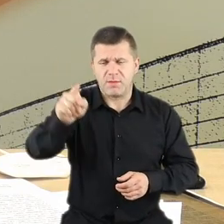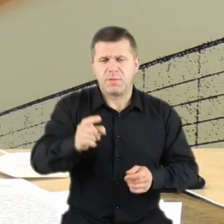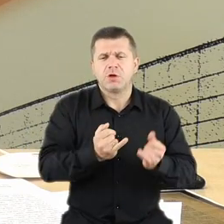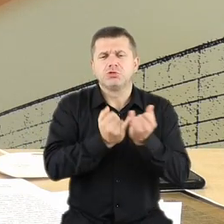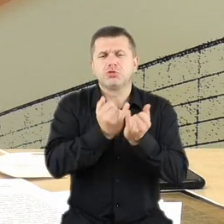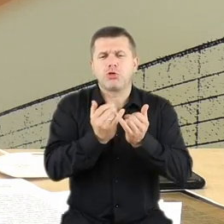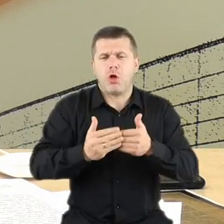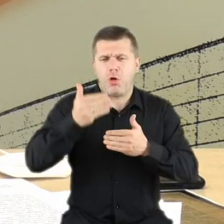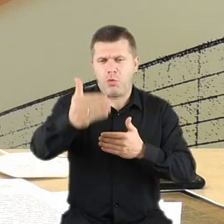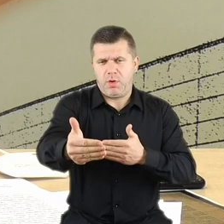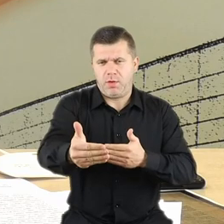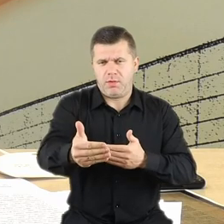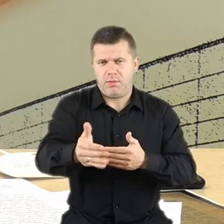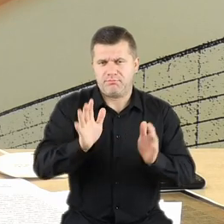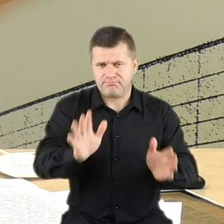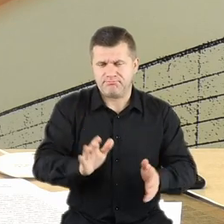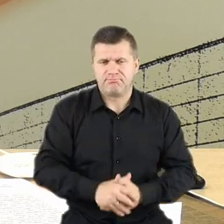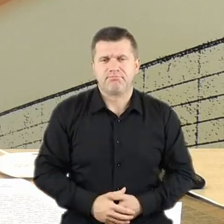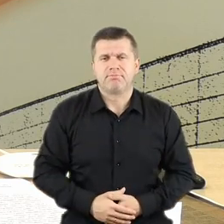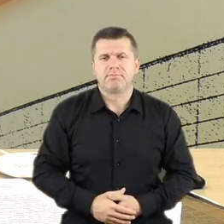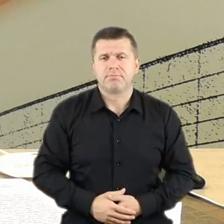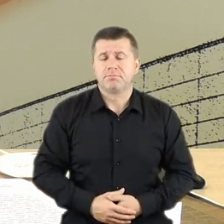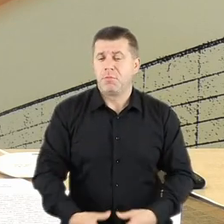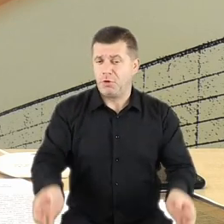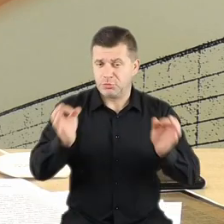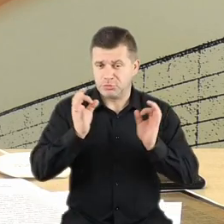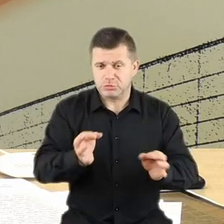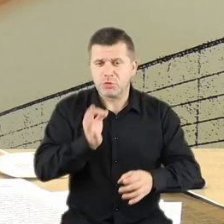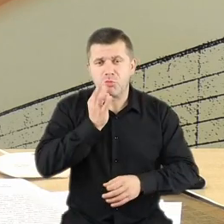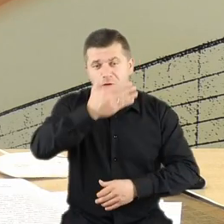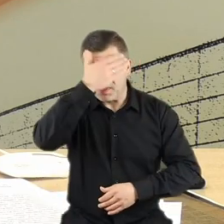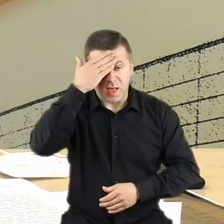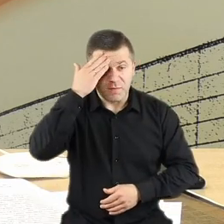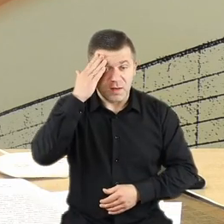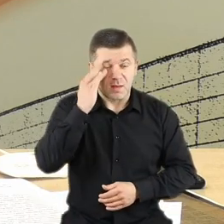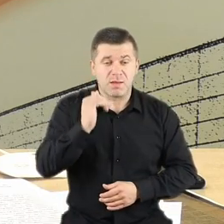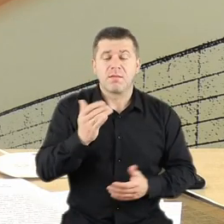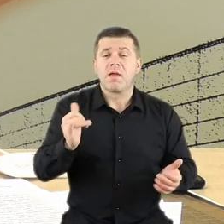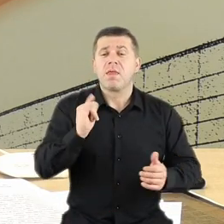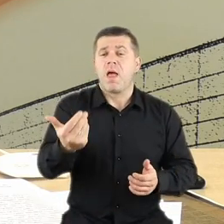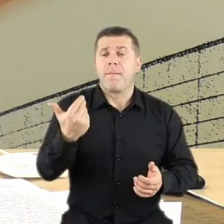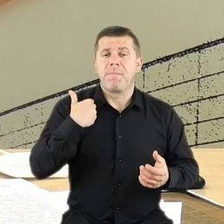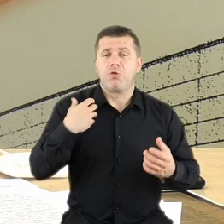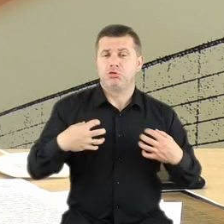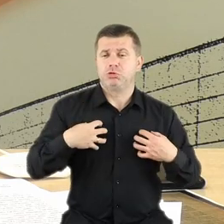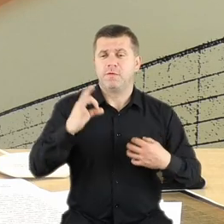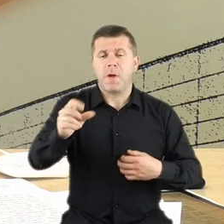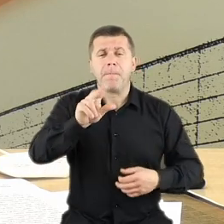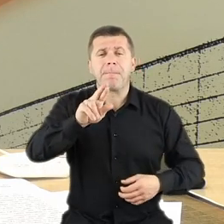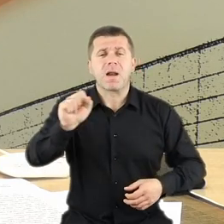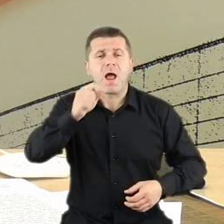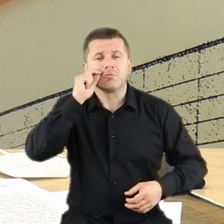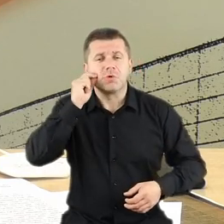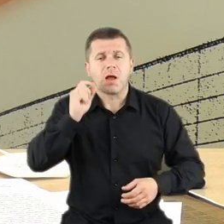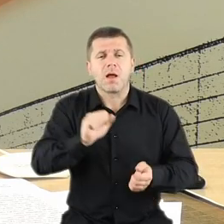stodołą niepojęte nam dzisiaj młodzi nie wiedzą jak zaczęli ich pradziadkowie